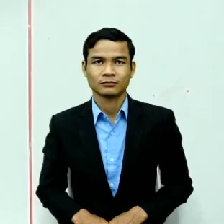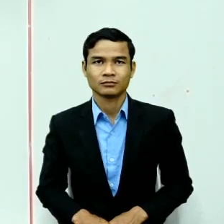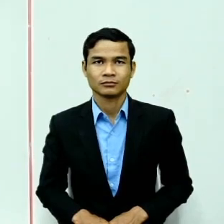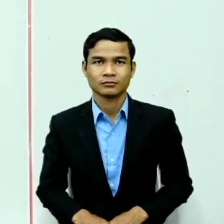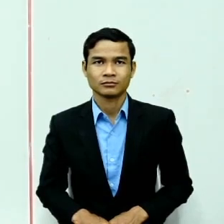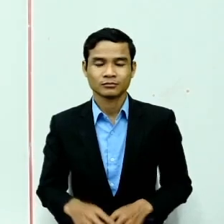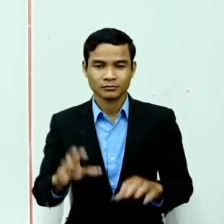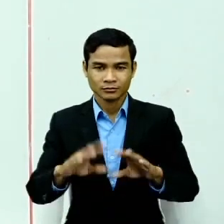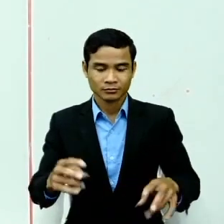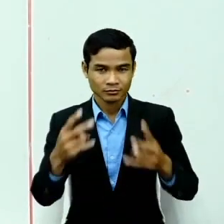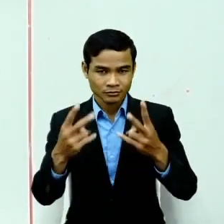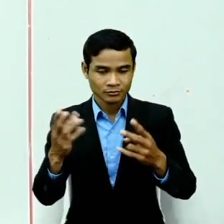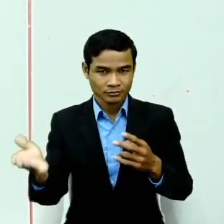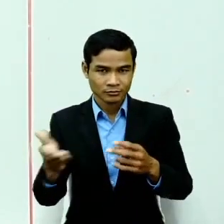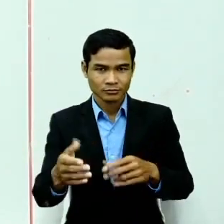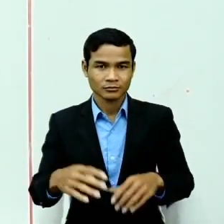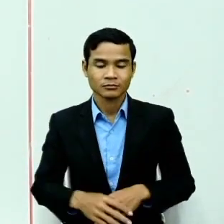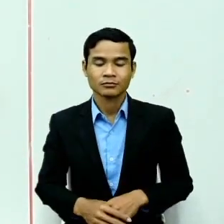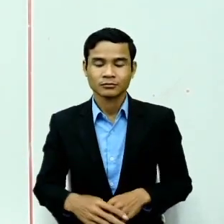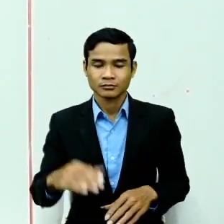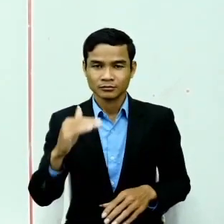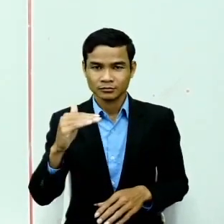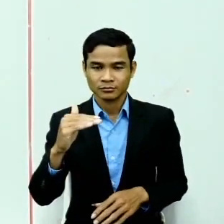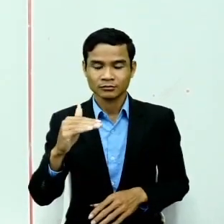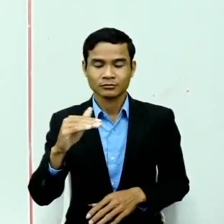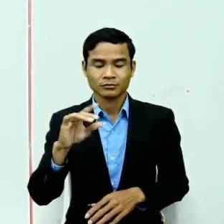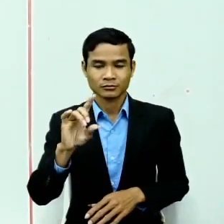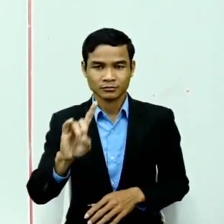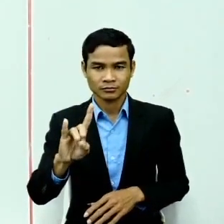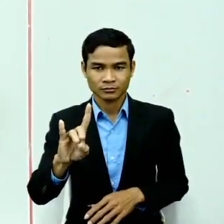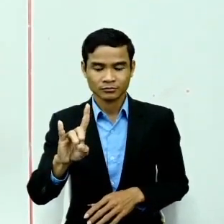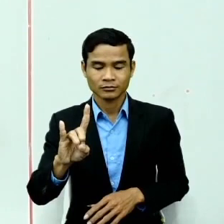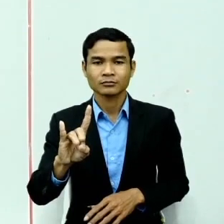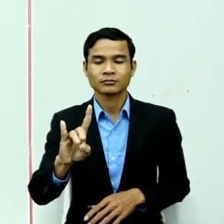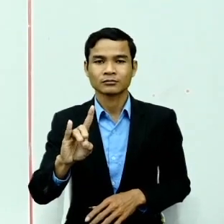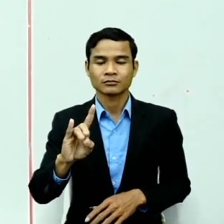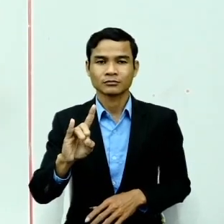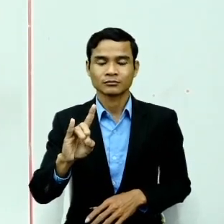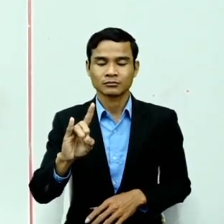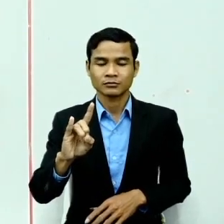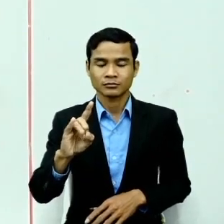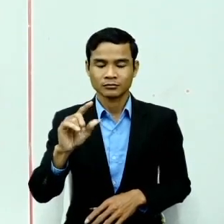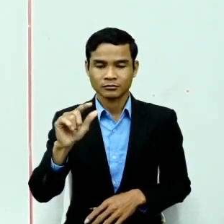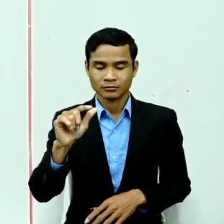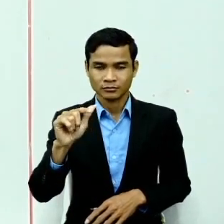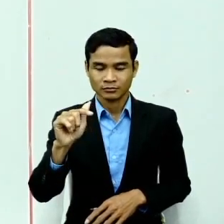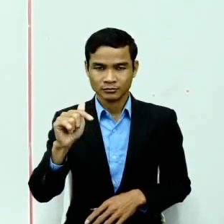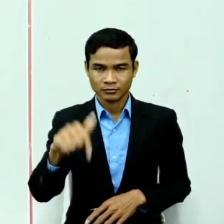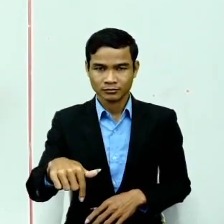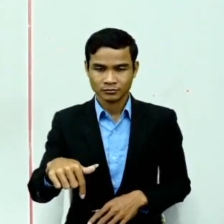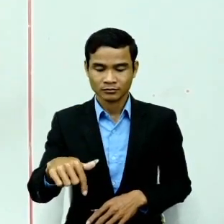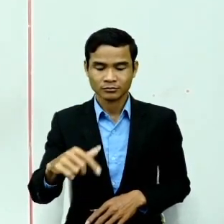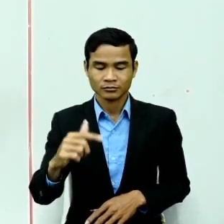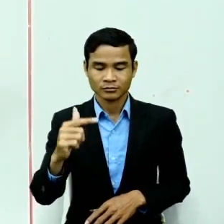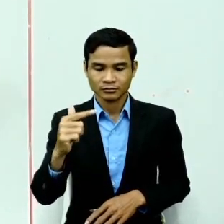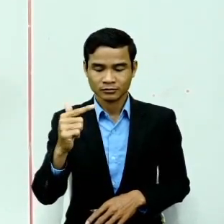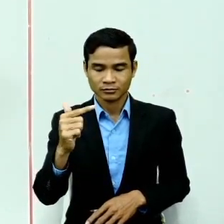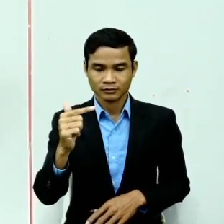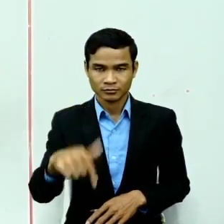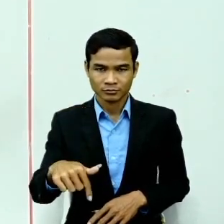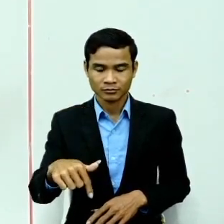chà con tim toán so nâng mố sẩm ngô á ngá nga nâng